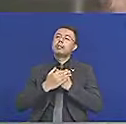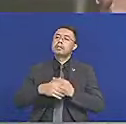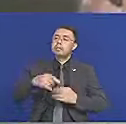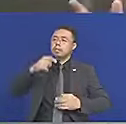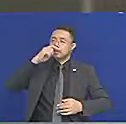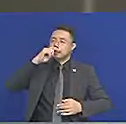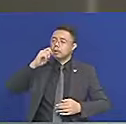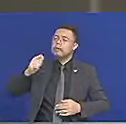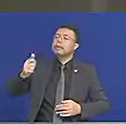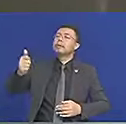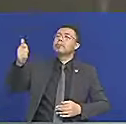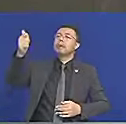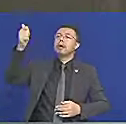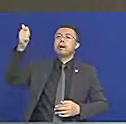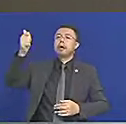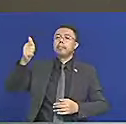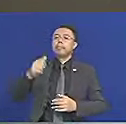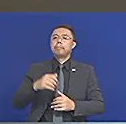Mengasihi